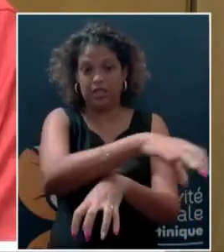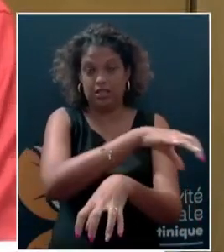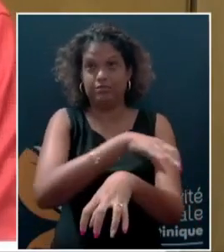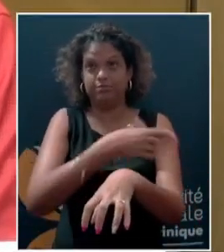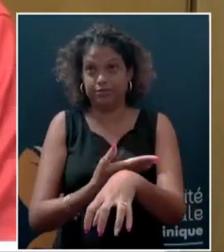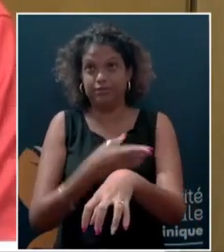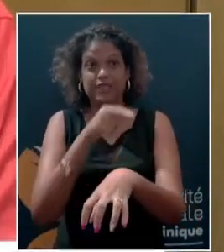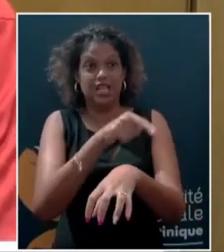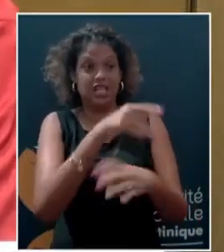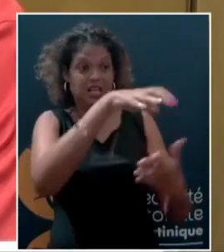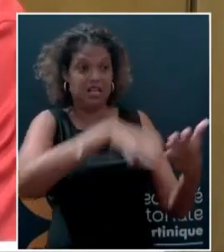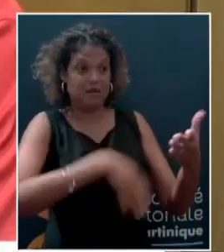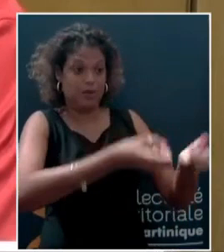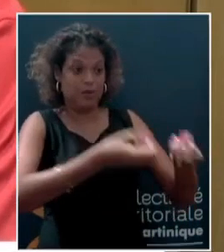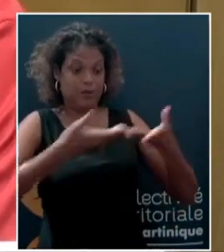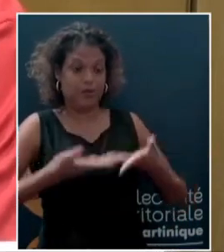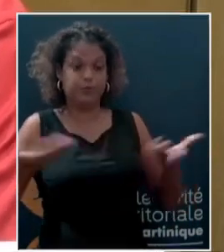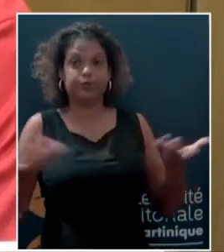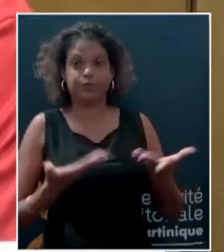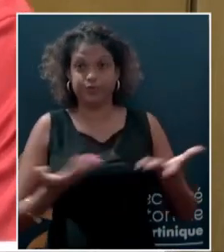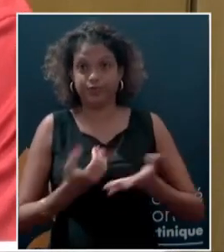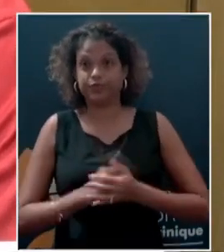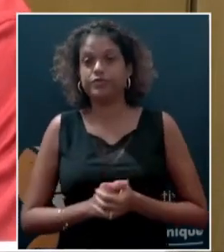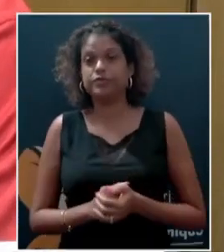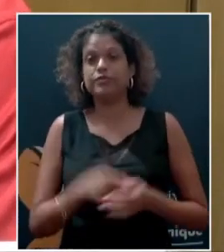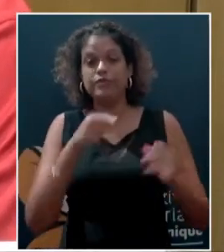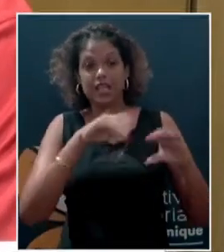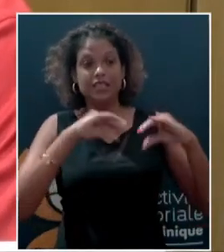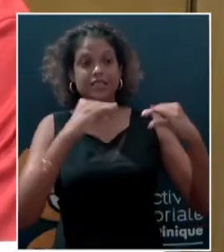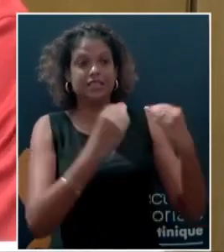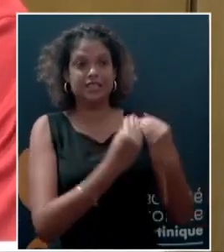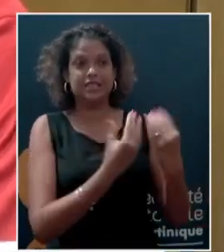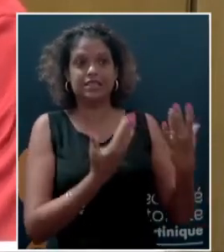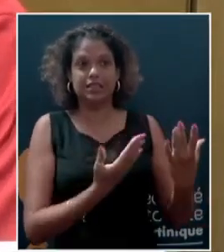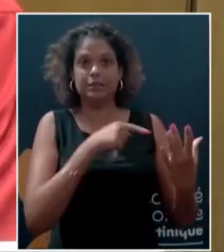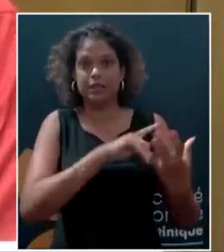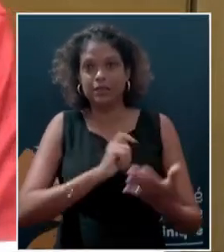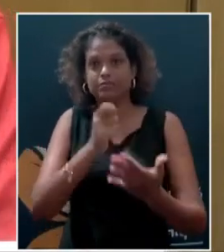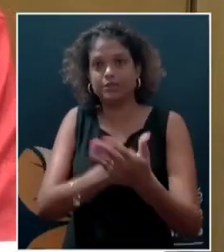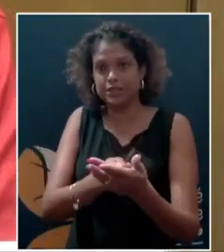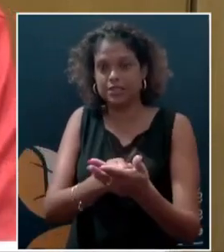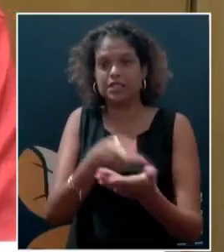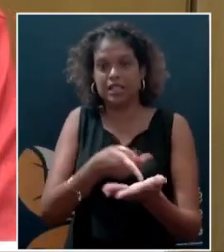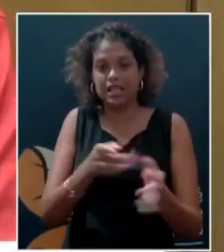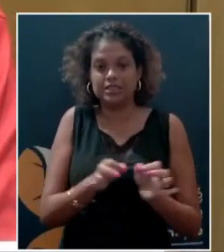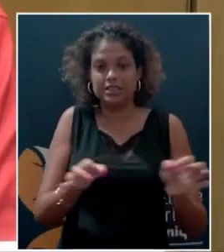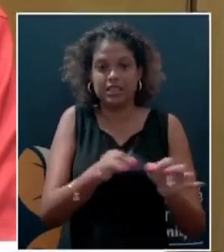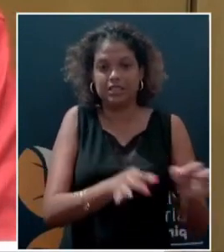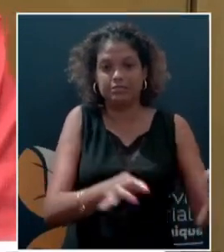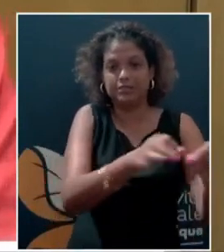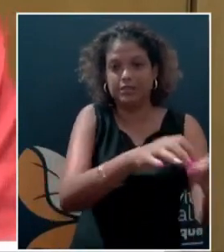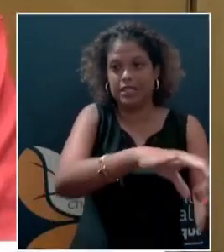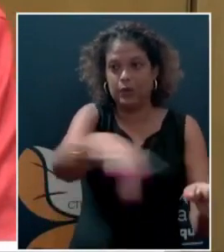dans le rapport, c'est que ce soit la CTM qui fasse l'acquisition de ces parcelles. Or, il me